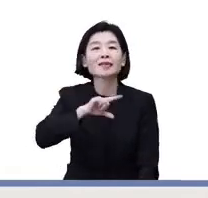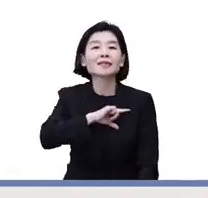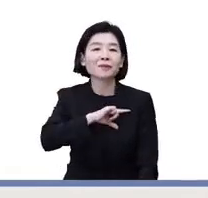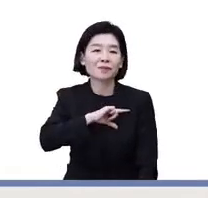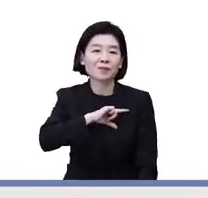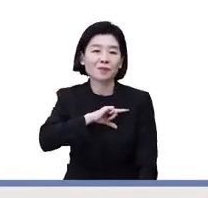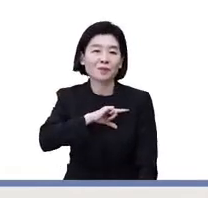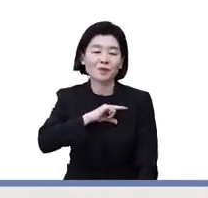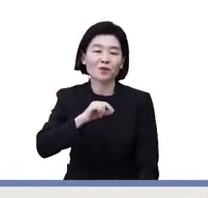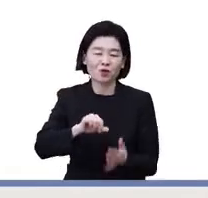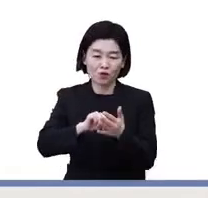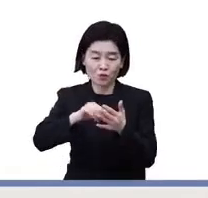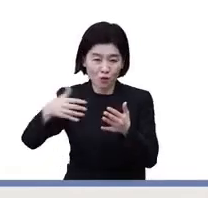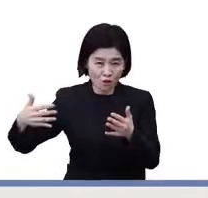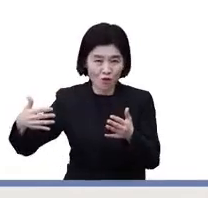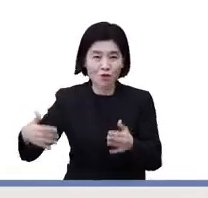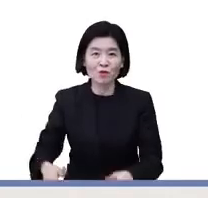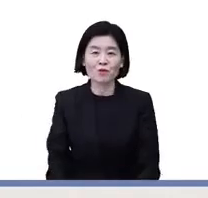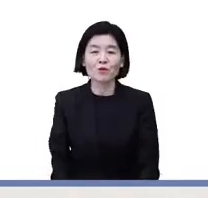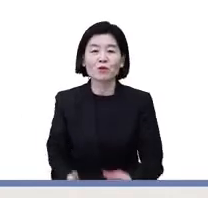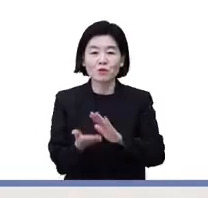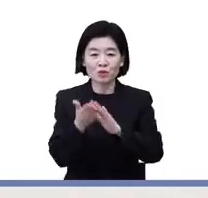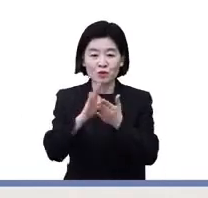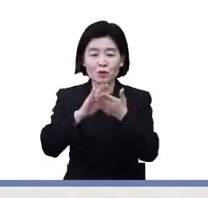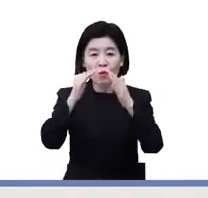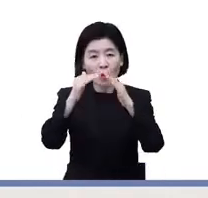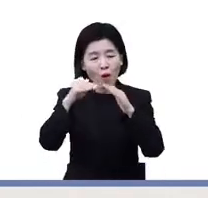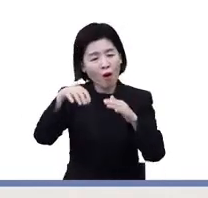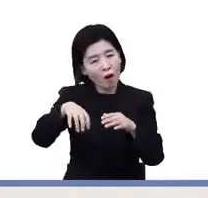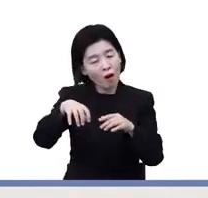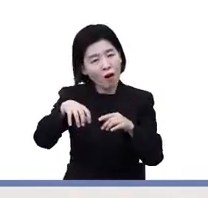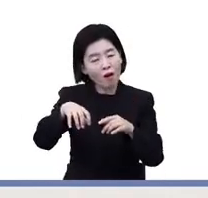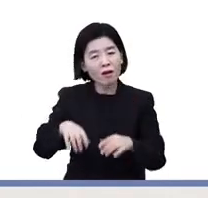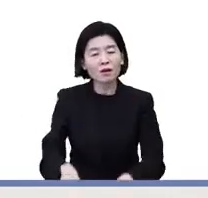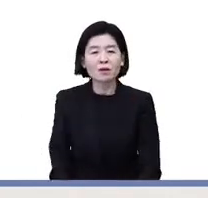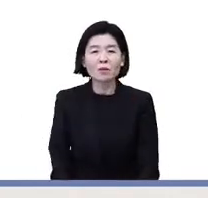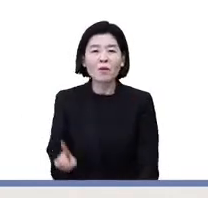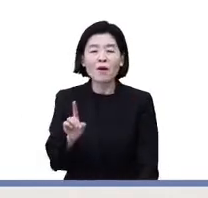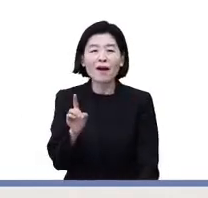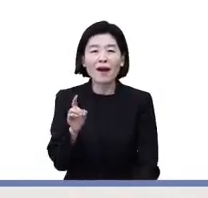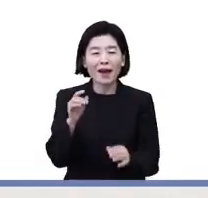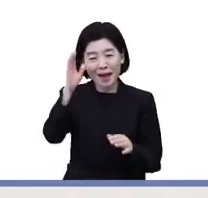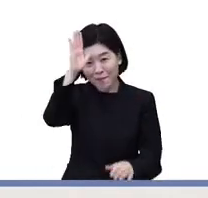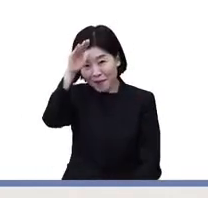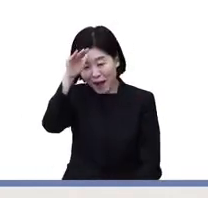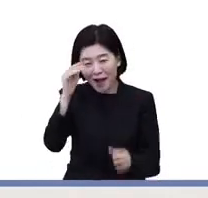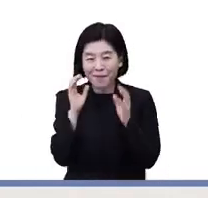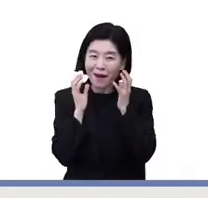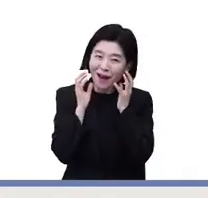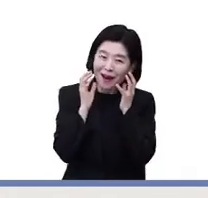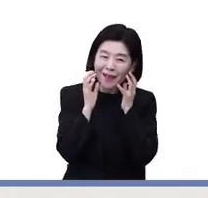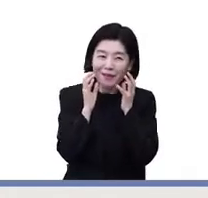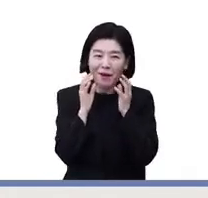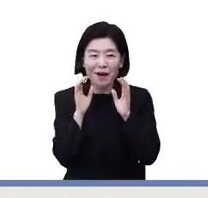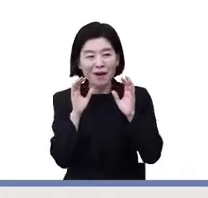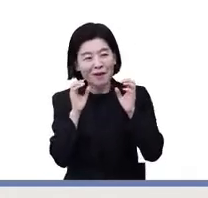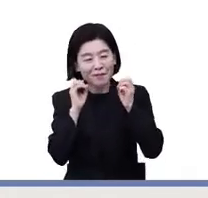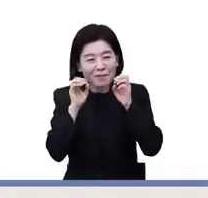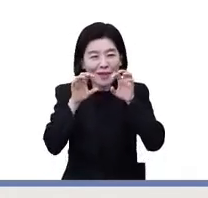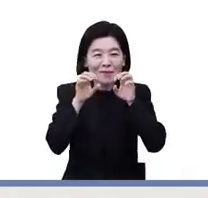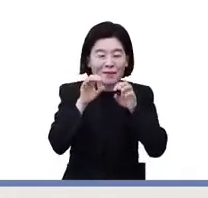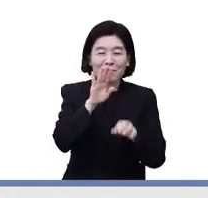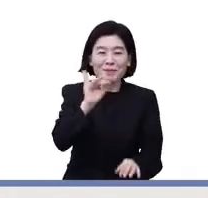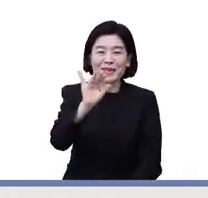들어요. 유치원이니까 유치원 하면은 병아리, 병아리 하면 삐약삐약,